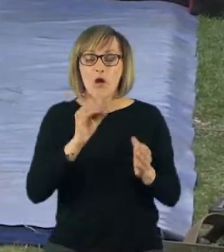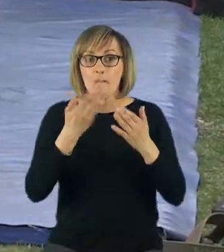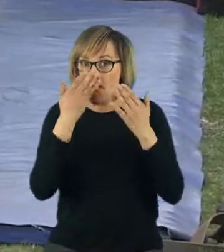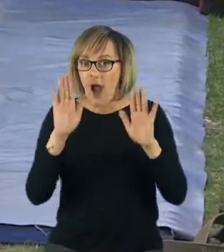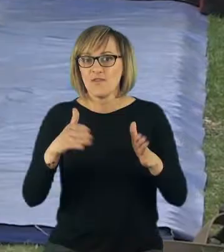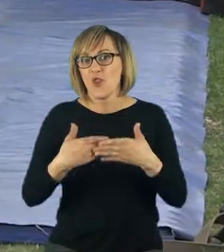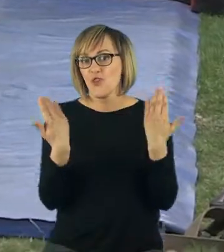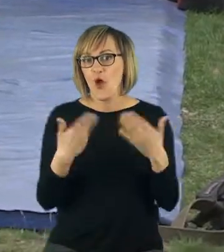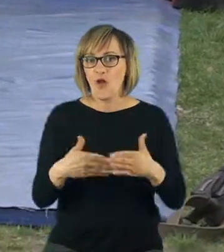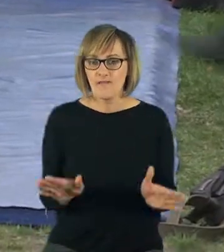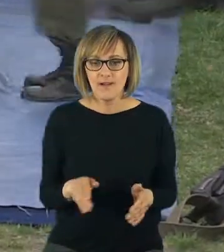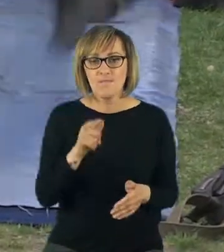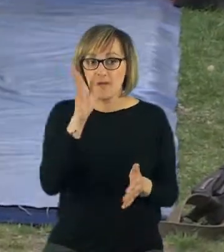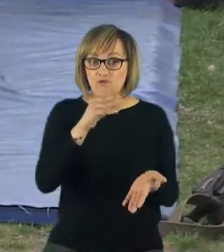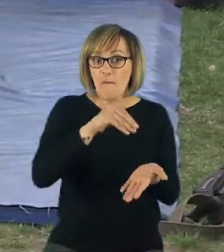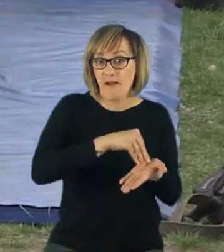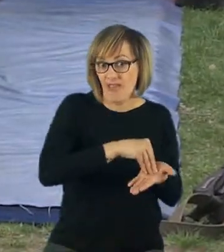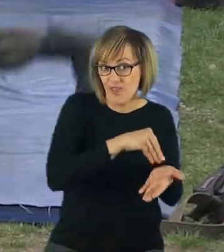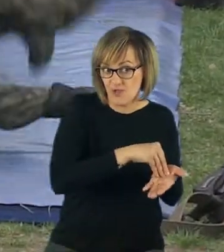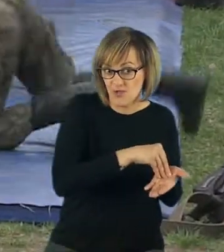otwartych. Będą elementy praktyczne, bo